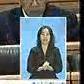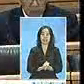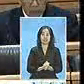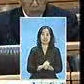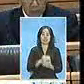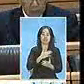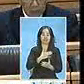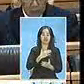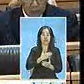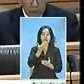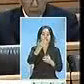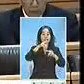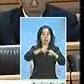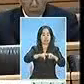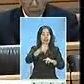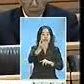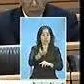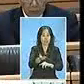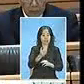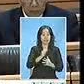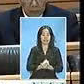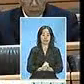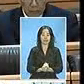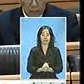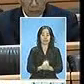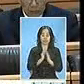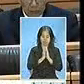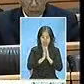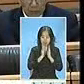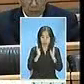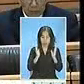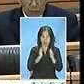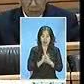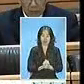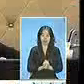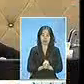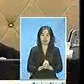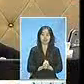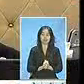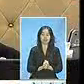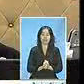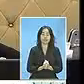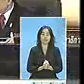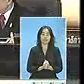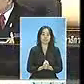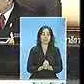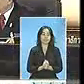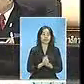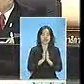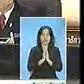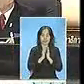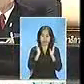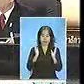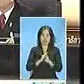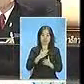ก็ขอให้ท่านนั่งลงก่อนนะครับขออภัยครับครับขอบพระคุณมากครับ ขอบคุณรัฐยุคนนะ ขอบคุณครับเขาทำหน้าที่ก่อนเข